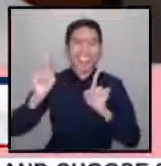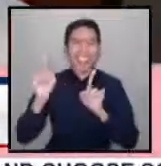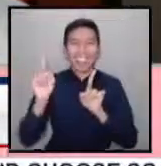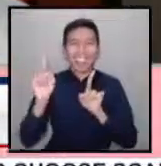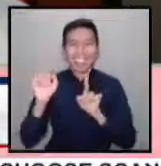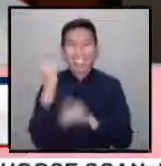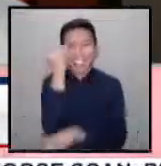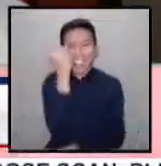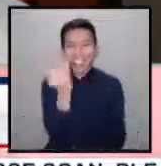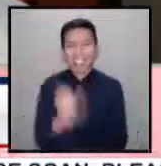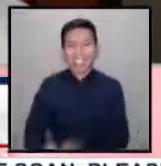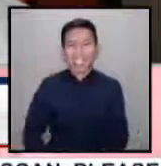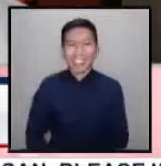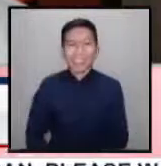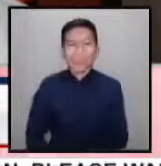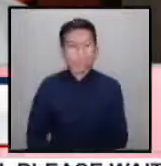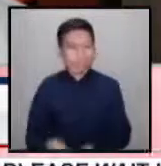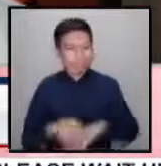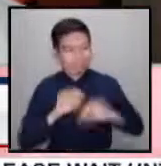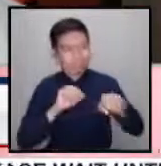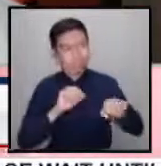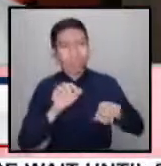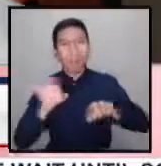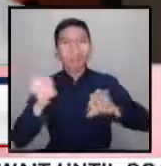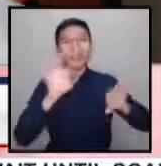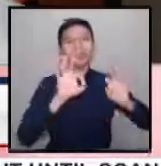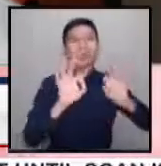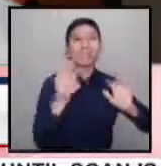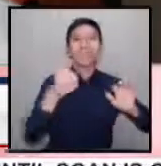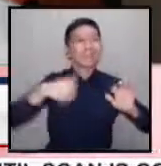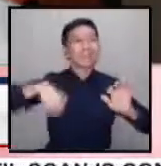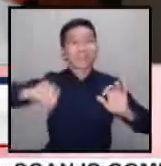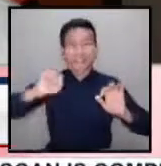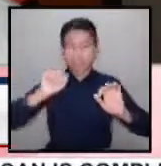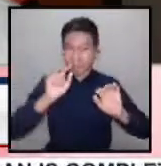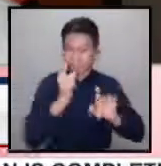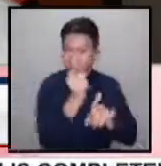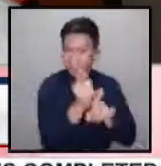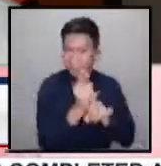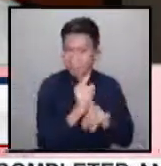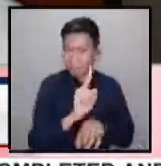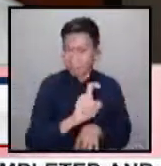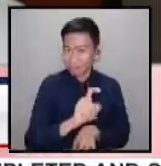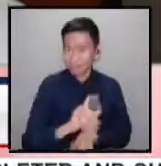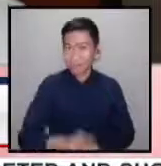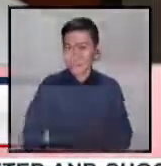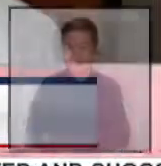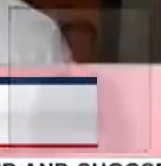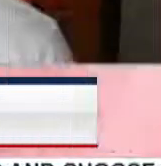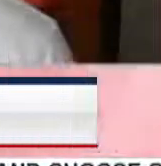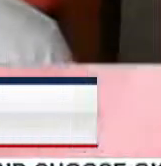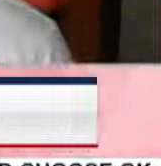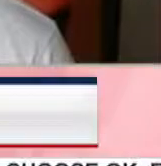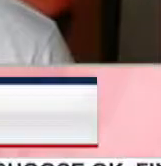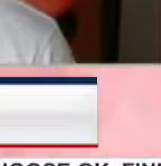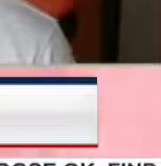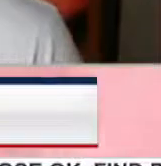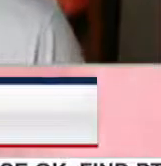Parang anyone can be a model, ano? Yun ang tingin ko sa iyong ginagawa. Parang hindi lang sila yung